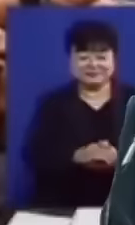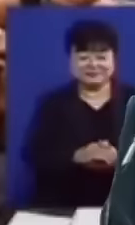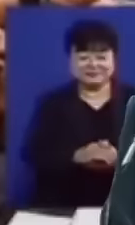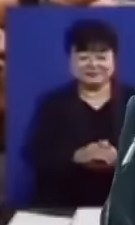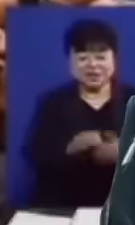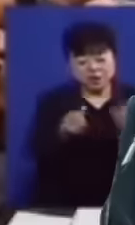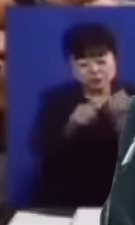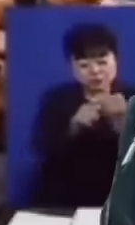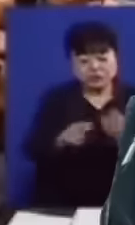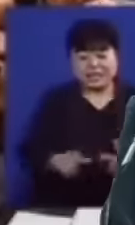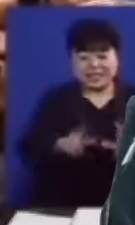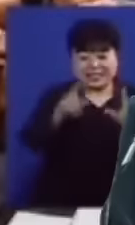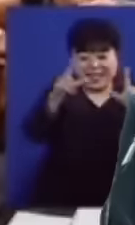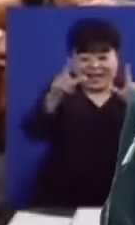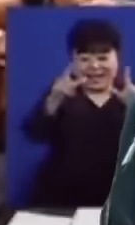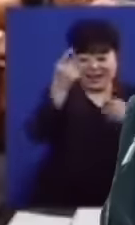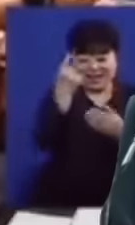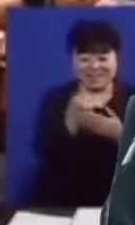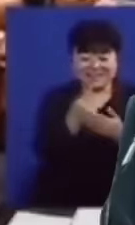그러나 부부의 날이 다가왔을 때